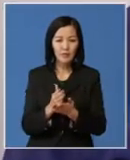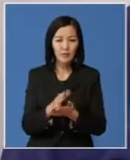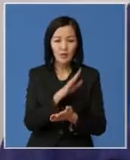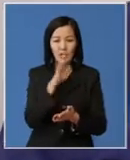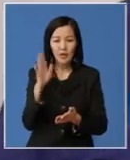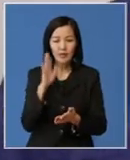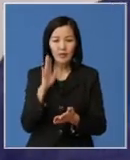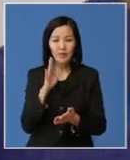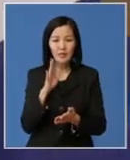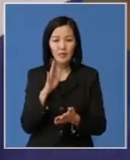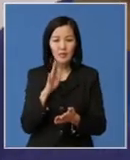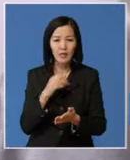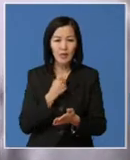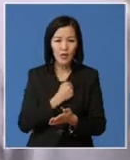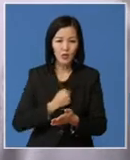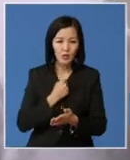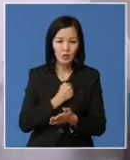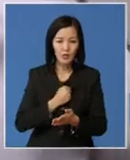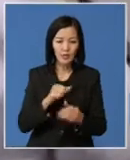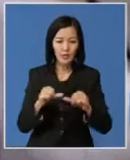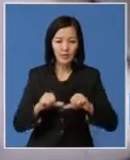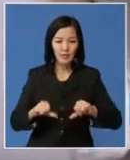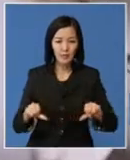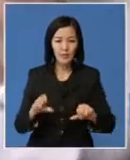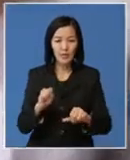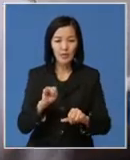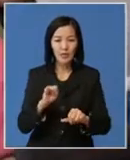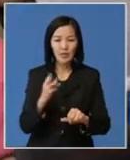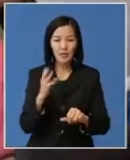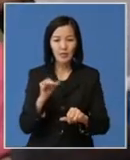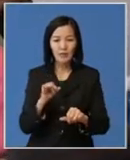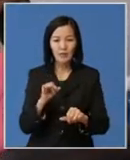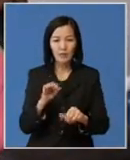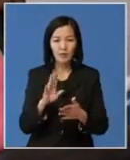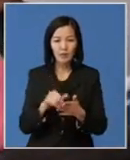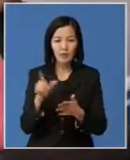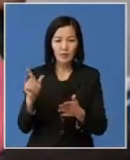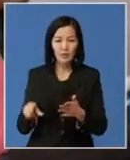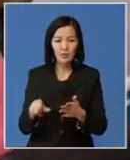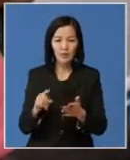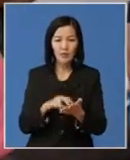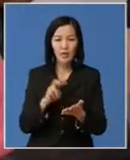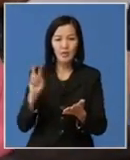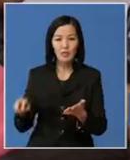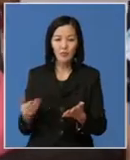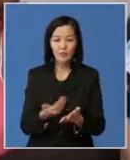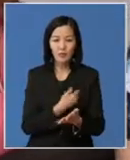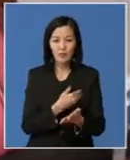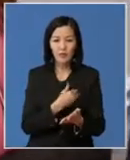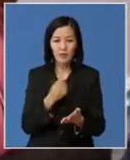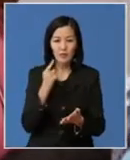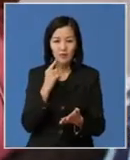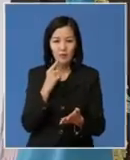Аналардың бұл басылмапты. Келе комиссия отырысынан Айша Бибі қоғамдық бірлестігінің басшысы шығып кетуін талап етті. Өзара реніштері бар